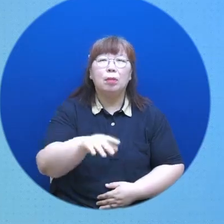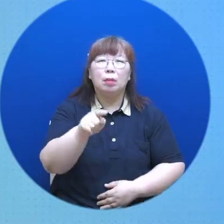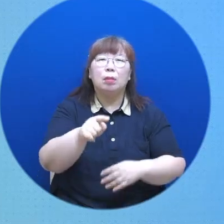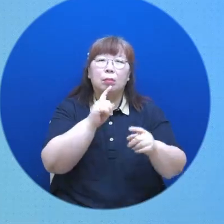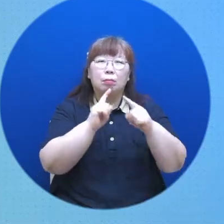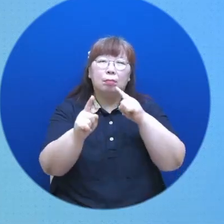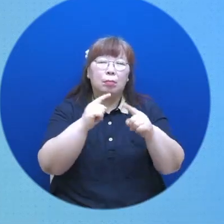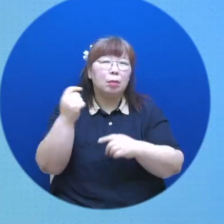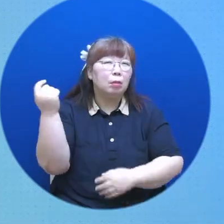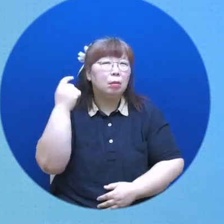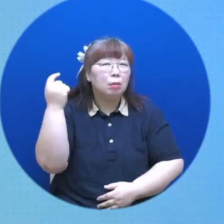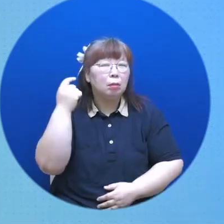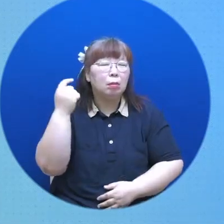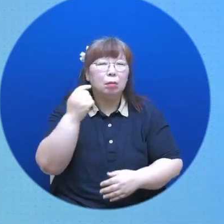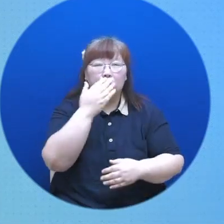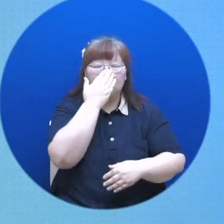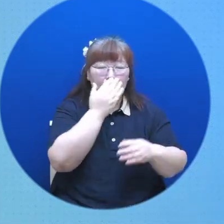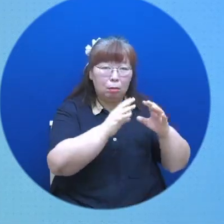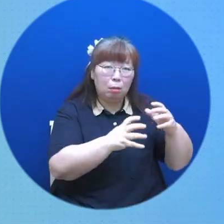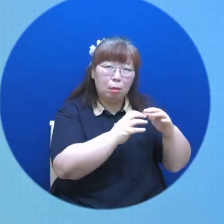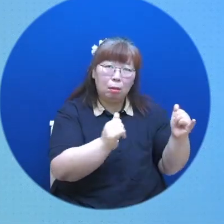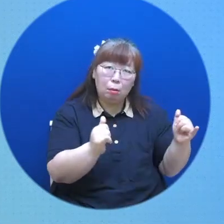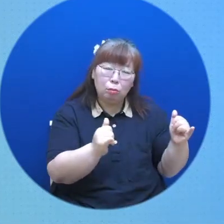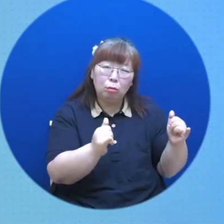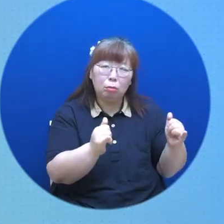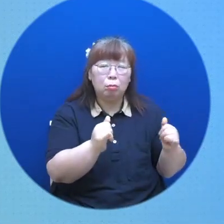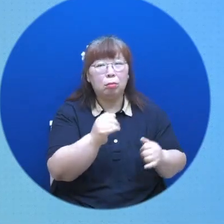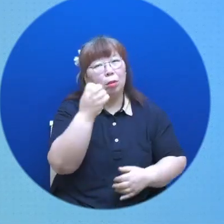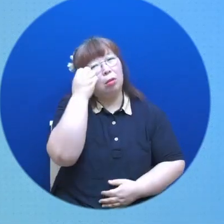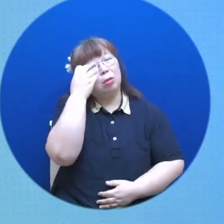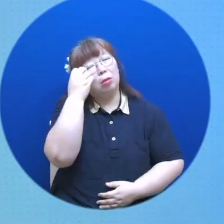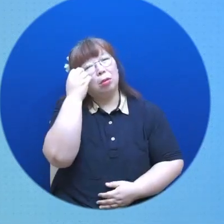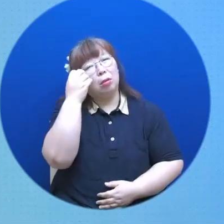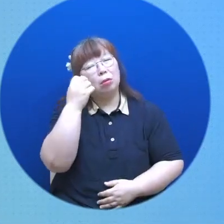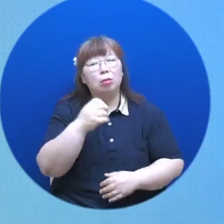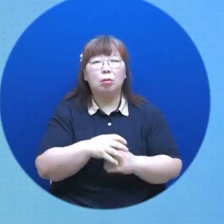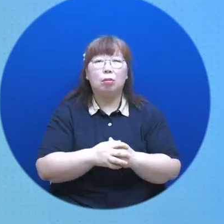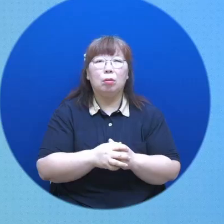이스라엘 백성들은 의아했을 거예요. 아니,